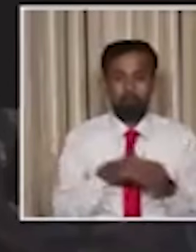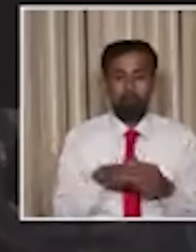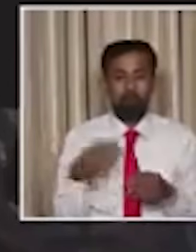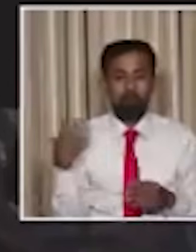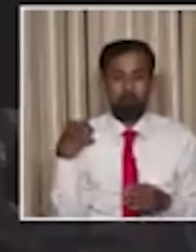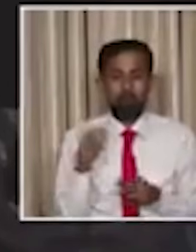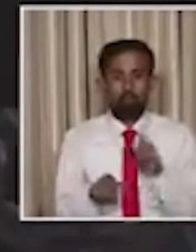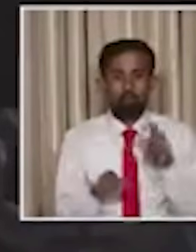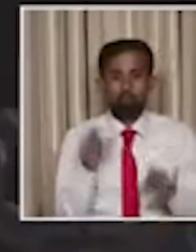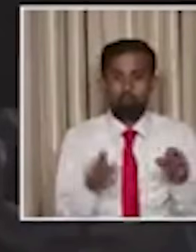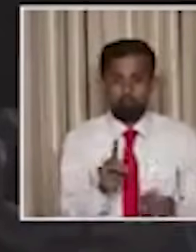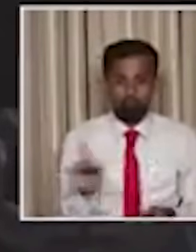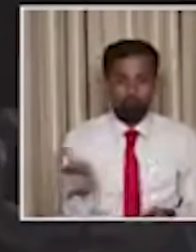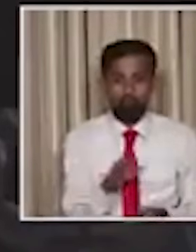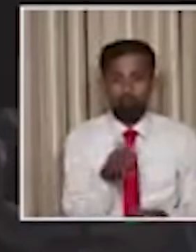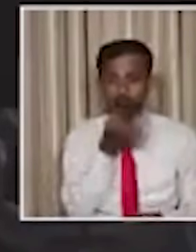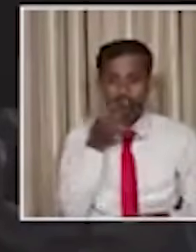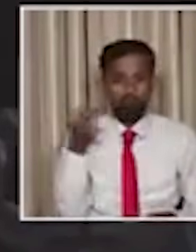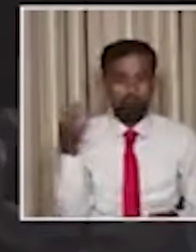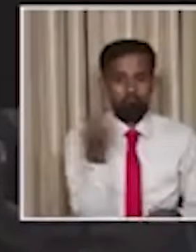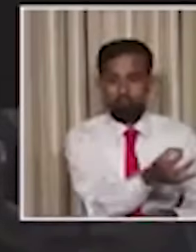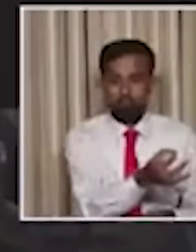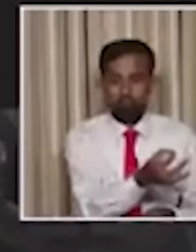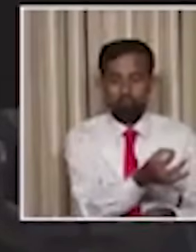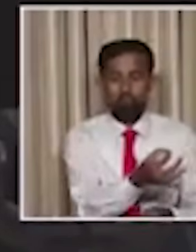குற்றவாளிகள் ஆக்கி அவர்களுடைய கோடான கோடி சொத்துக்கள் பொருளாதாரத்தை அழித்து